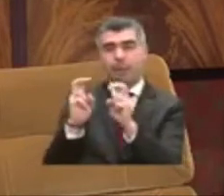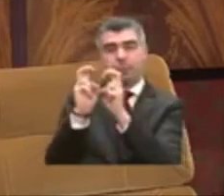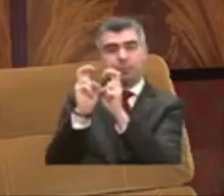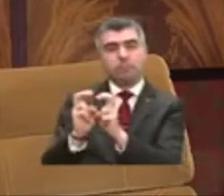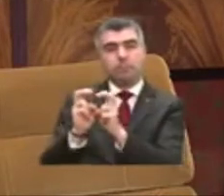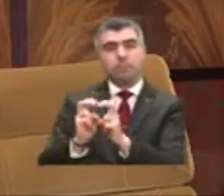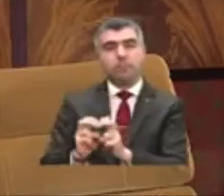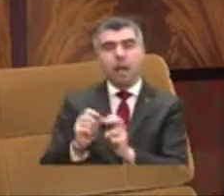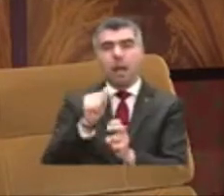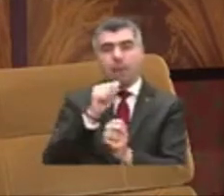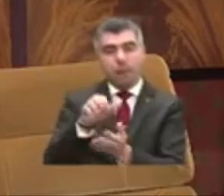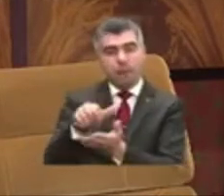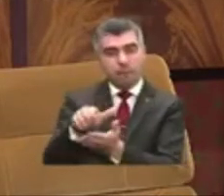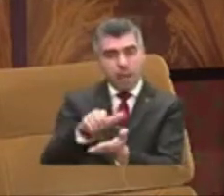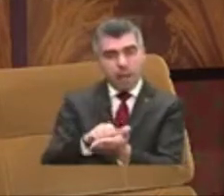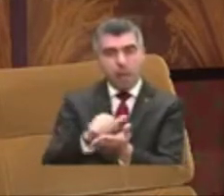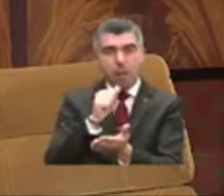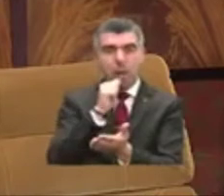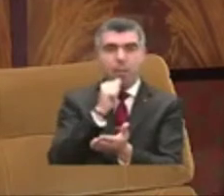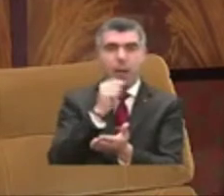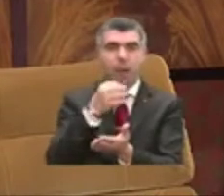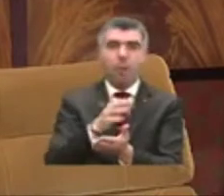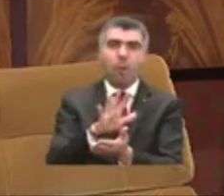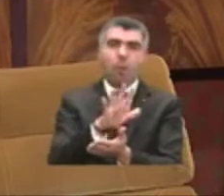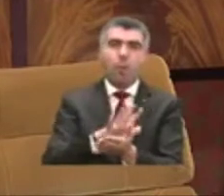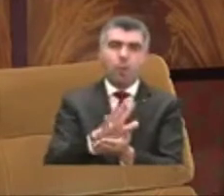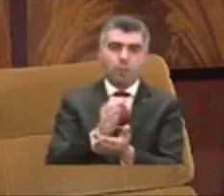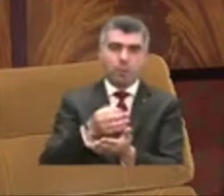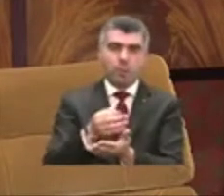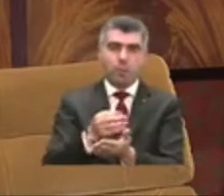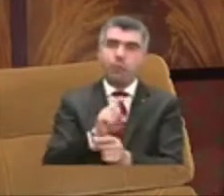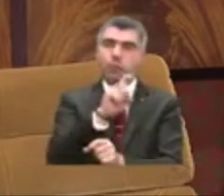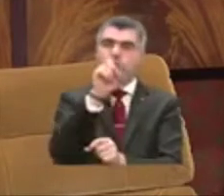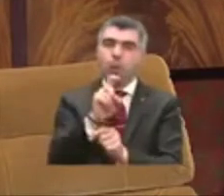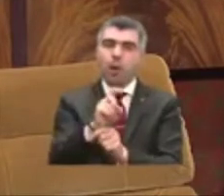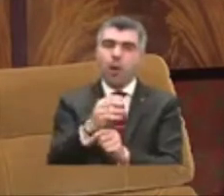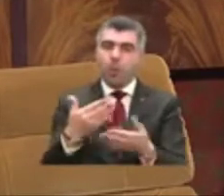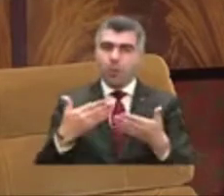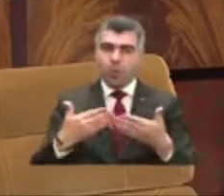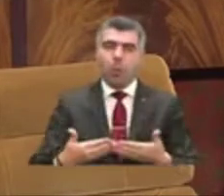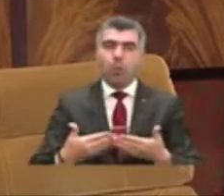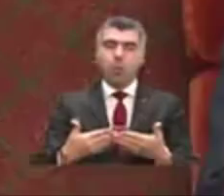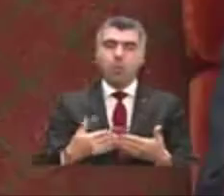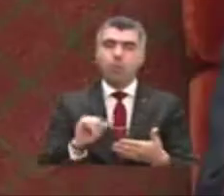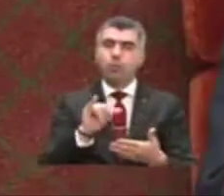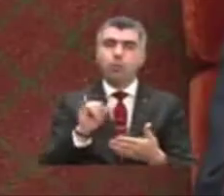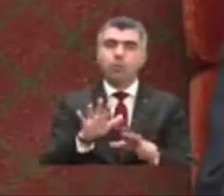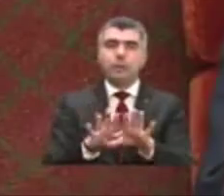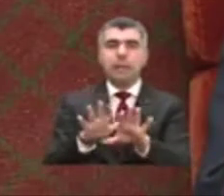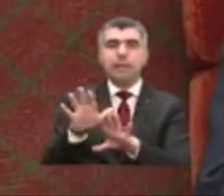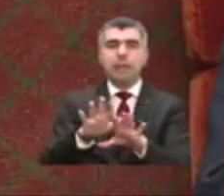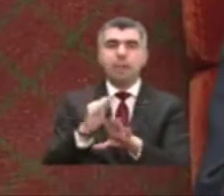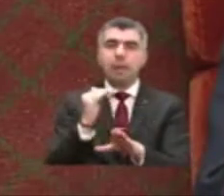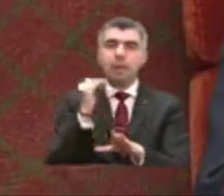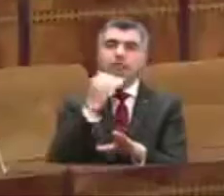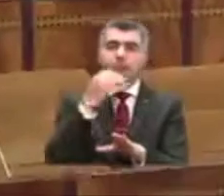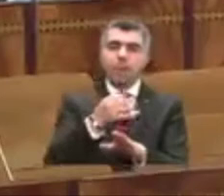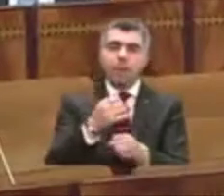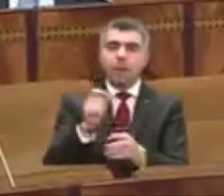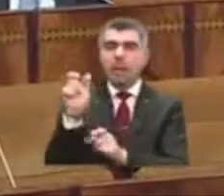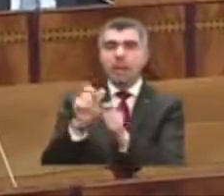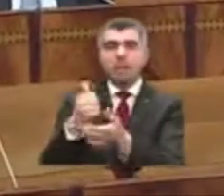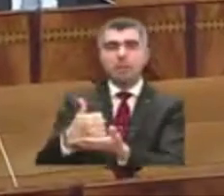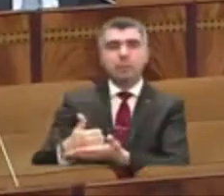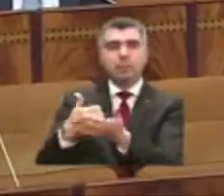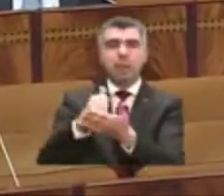والماء الصالح للشرب، ولهذا نسائلكم اليوم حول التدابير الاستعجالية التي تقوم بها الحكومة من أجل توفير الماء للمواطنين